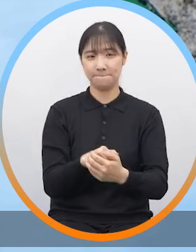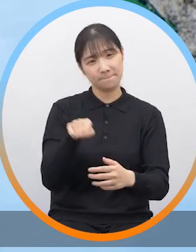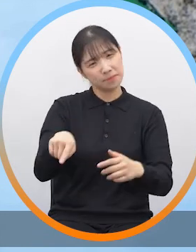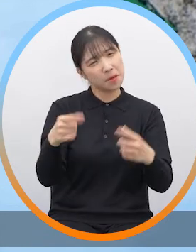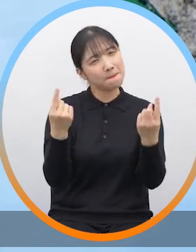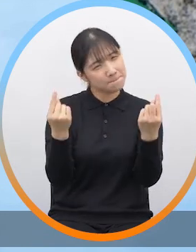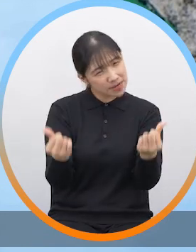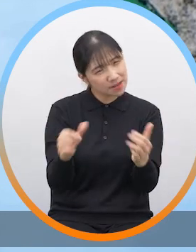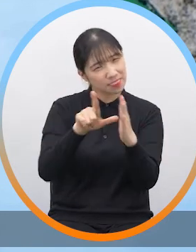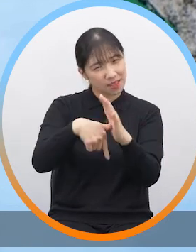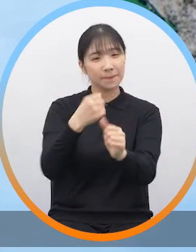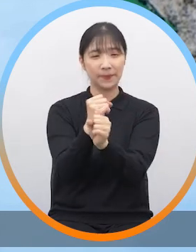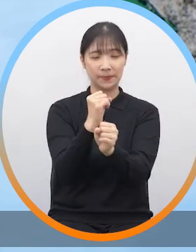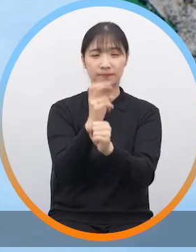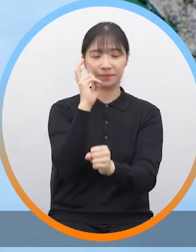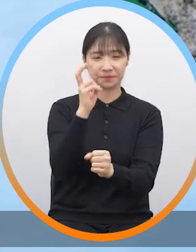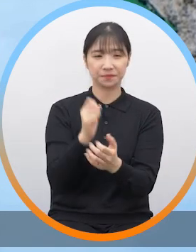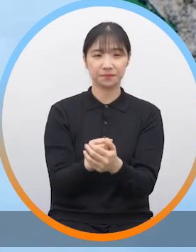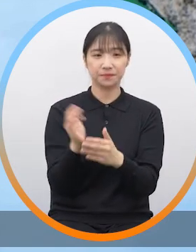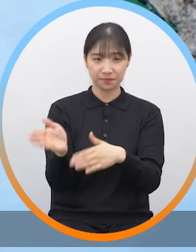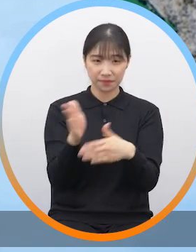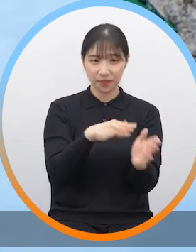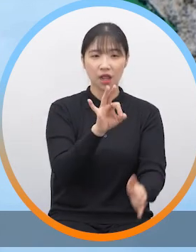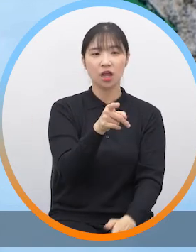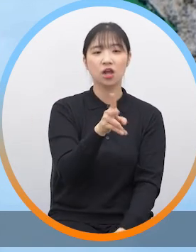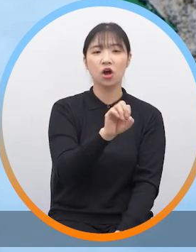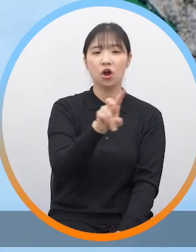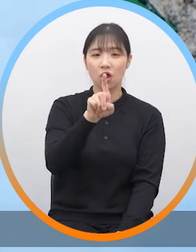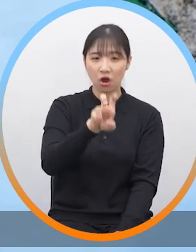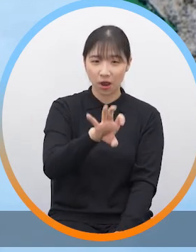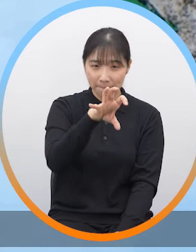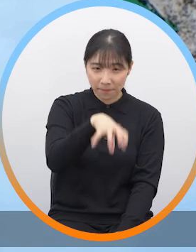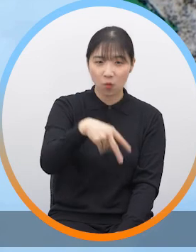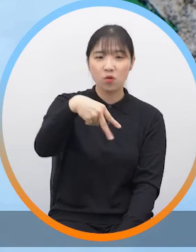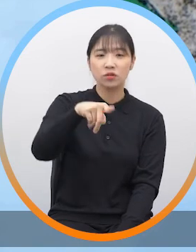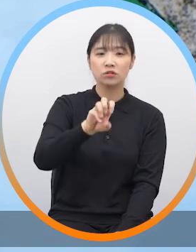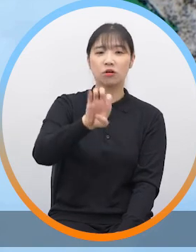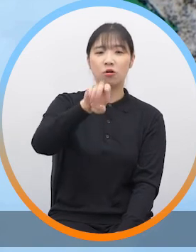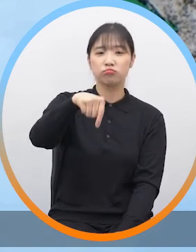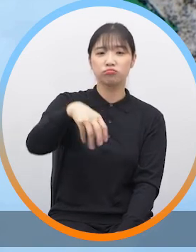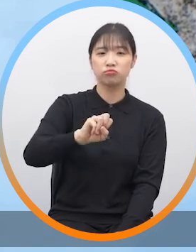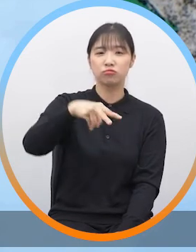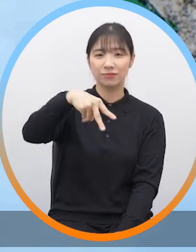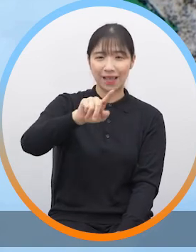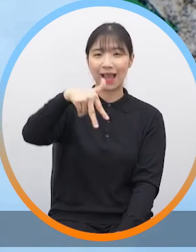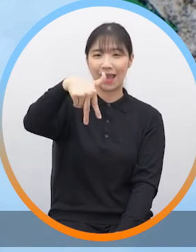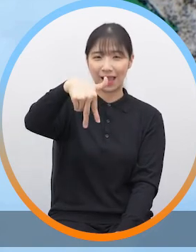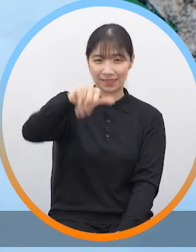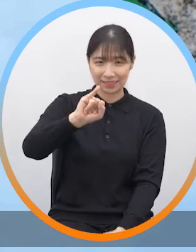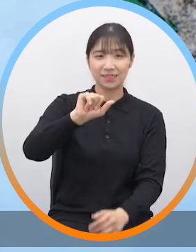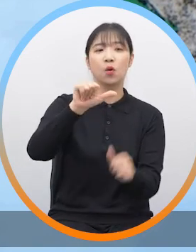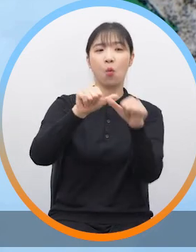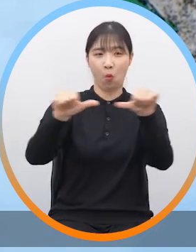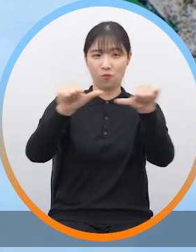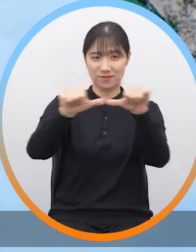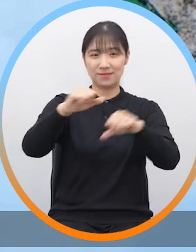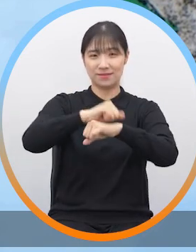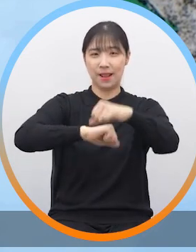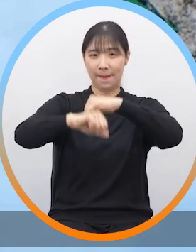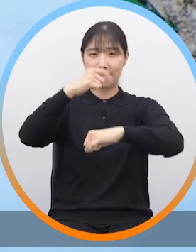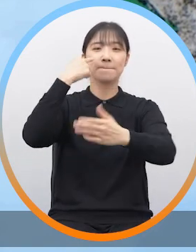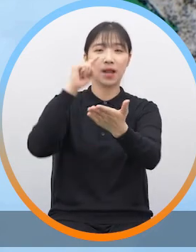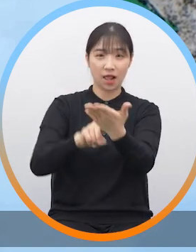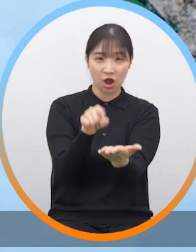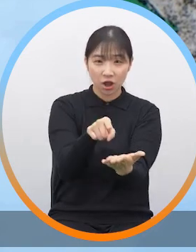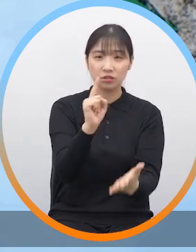같은 시기에 만들어졌겠죠. 그 다음에 영암읍에 성풍사지 5층 석탑이 있습니다. 탑지가 발견이 됐어요. 이건